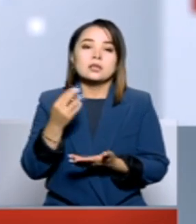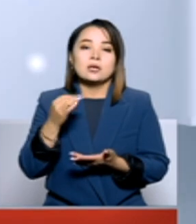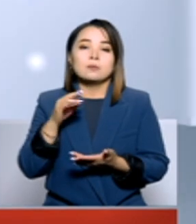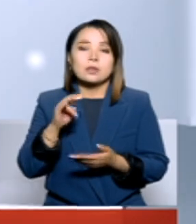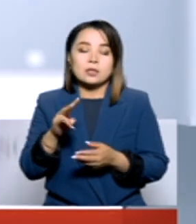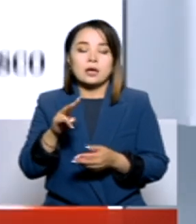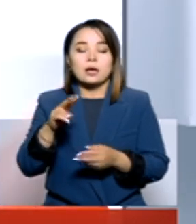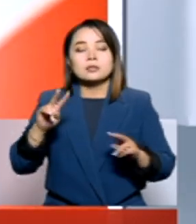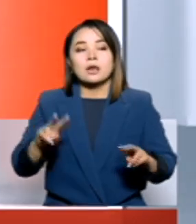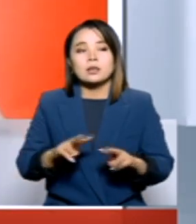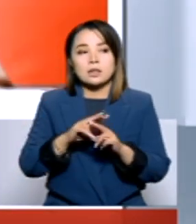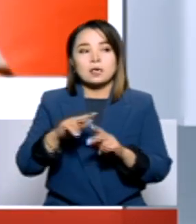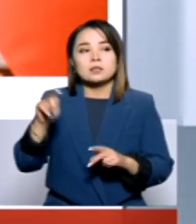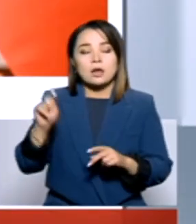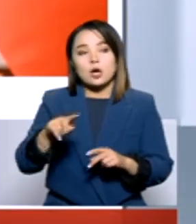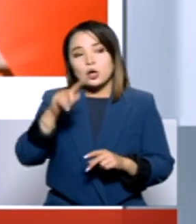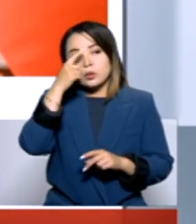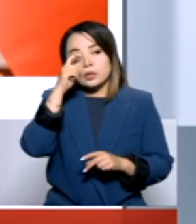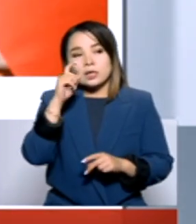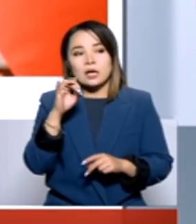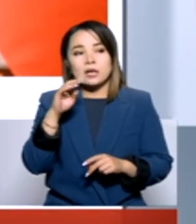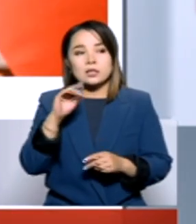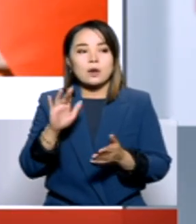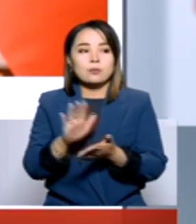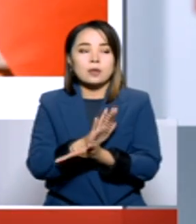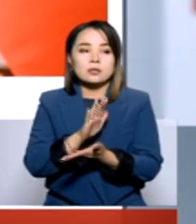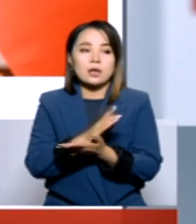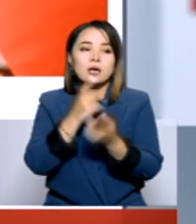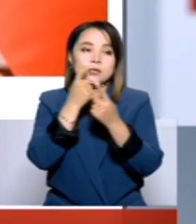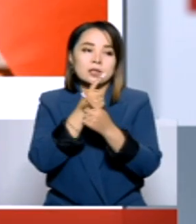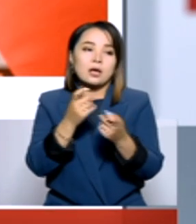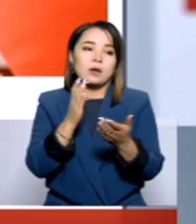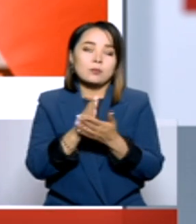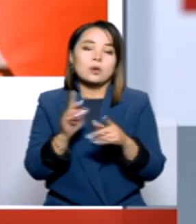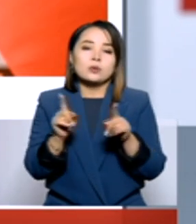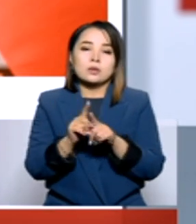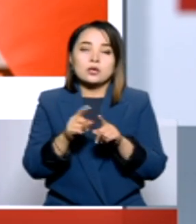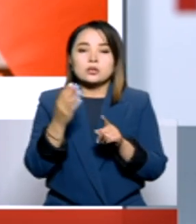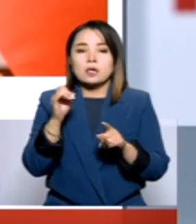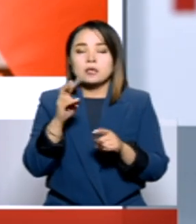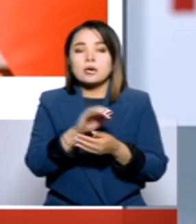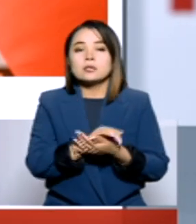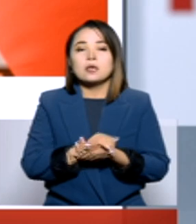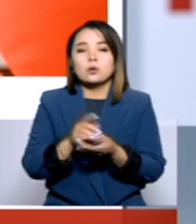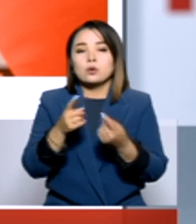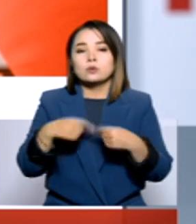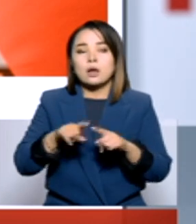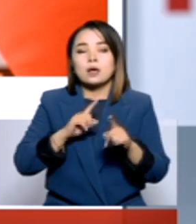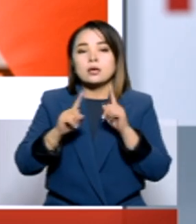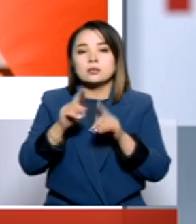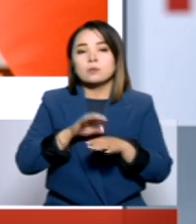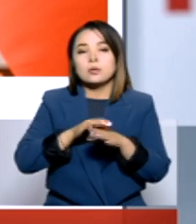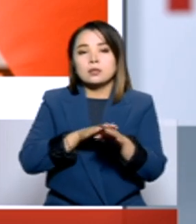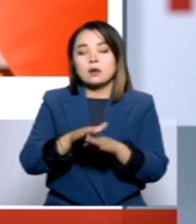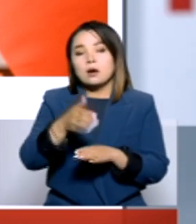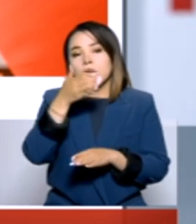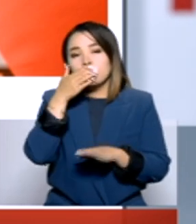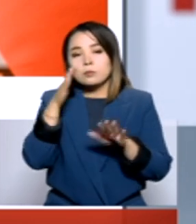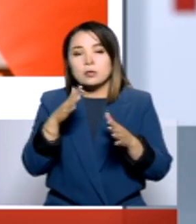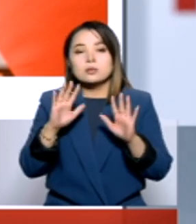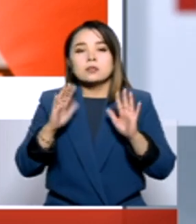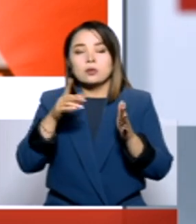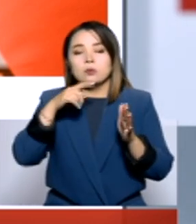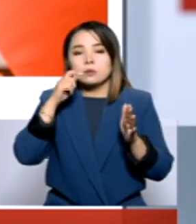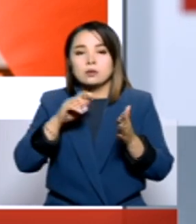Цзиньпиннің Астанаға келгенін Үндістанның хинди басылымы да хабарлады. Оның мәліметінше, Шанхай ынтымақтастық ұйымының саммитінде Ауғанстандағы